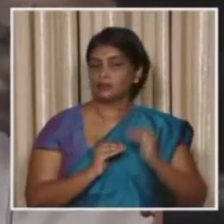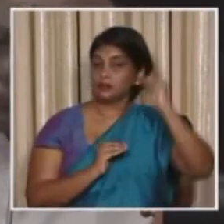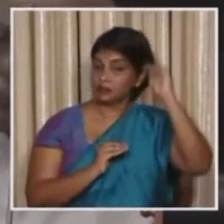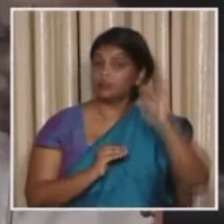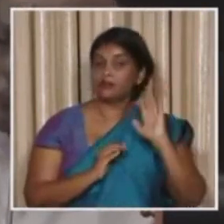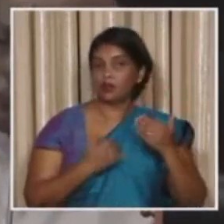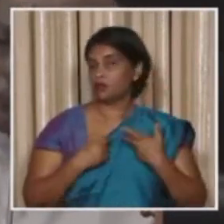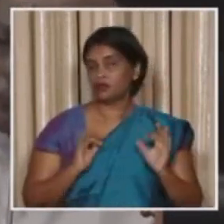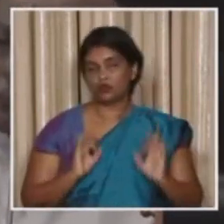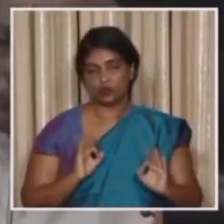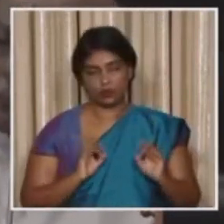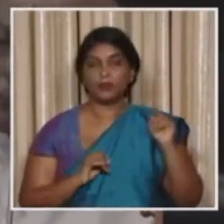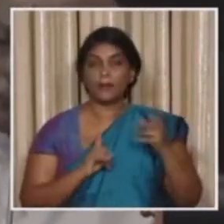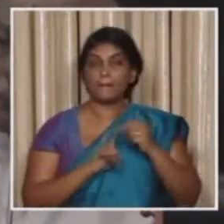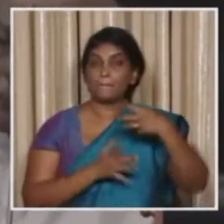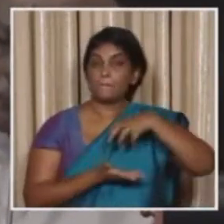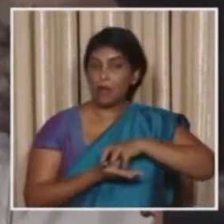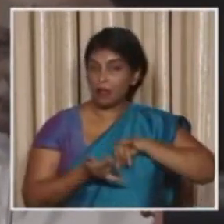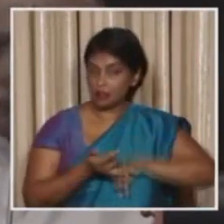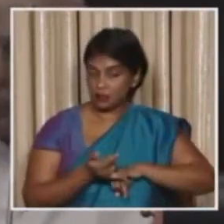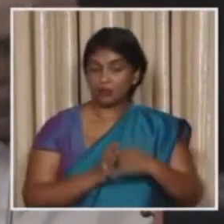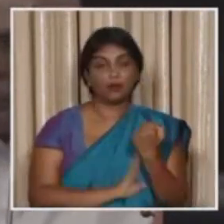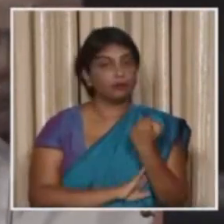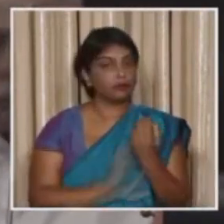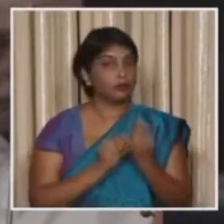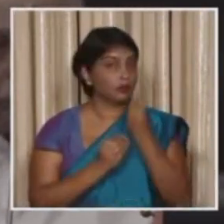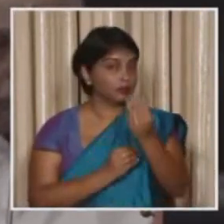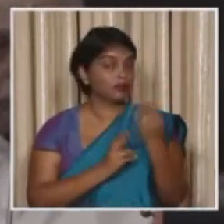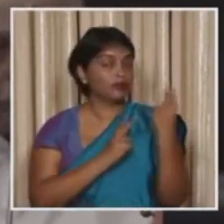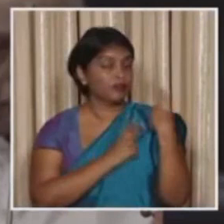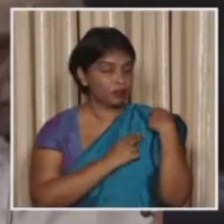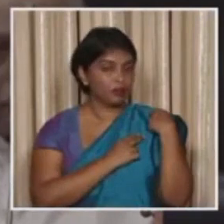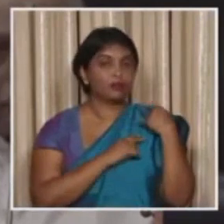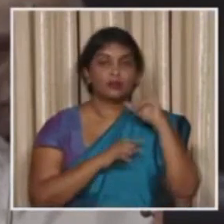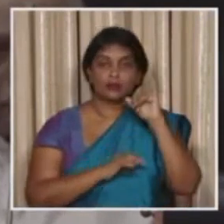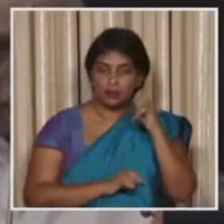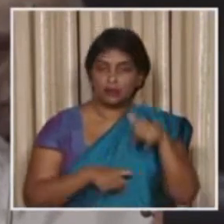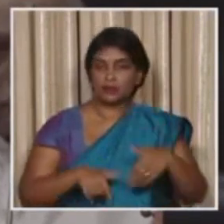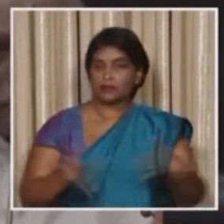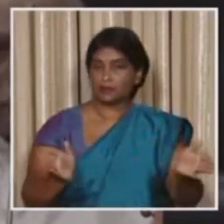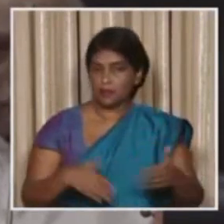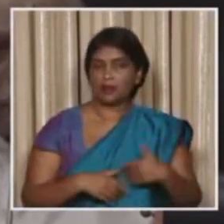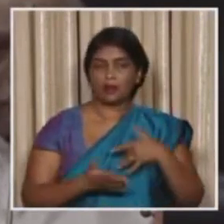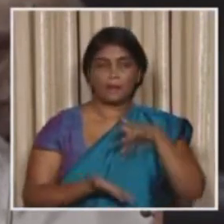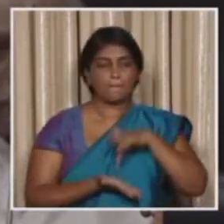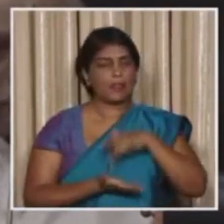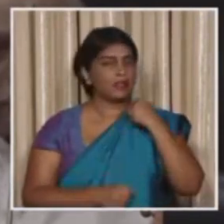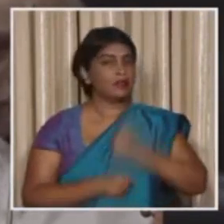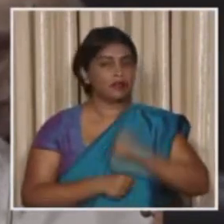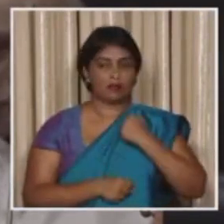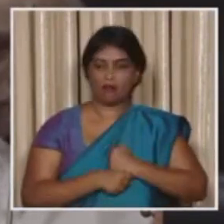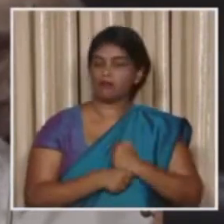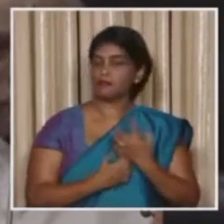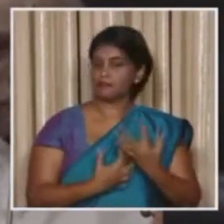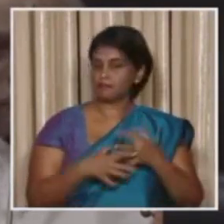උනත් අප සූදානම්. පළාත් සභාවන්ට බලය පවර ඇති කාර්යයන් සමහරක් තවමත් මධ්‍ය රජය